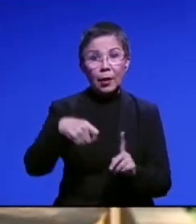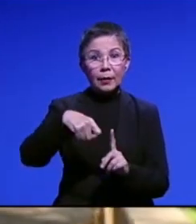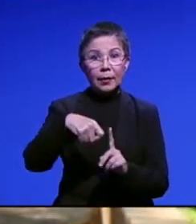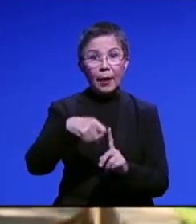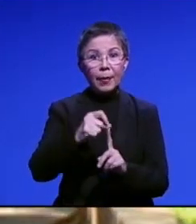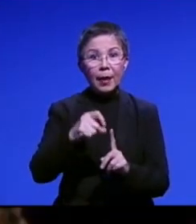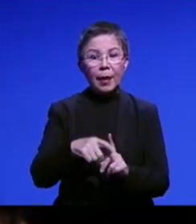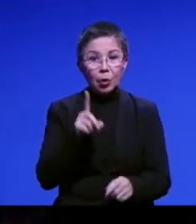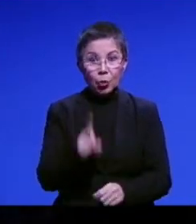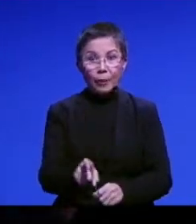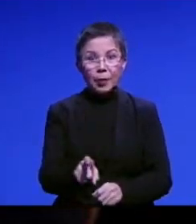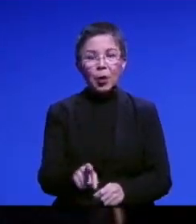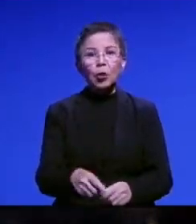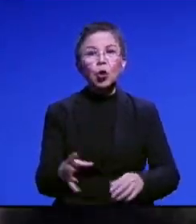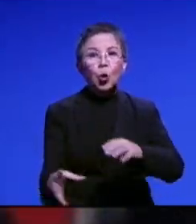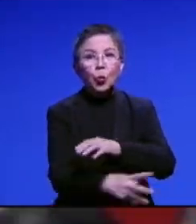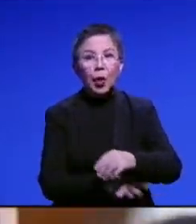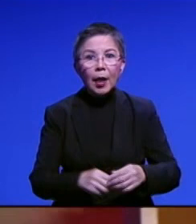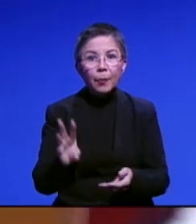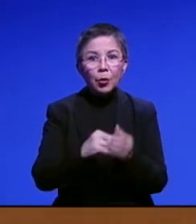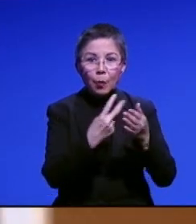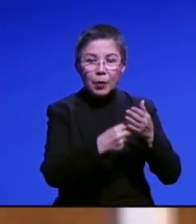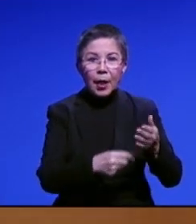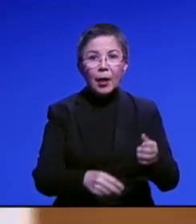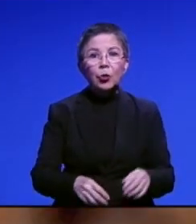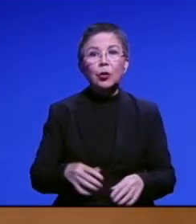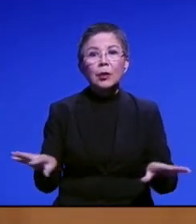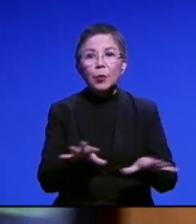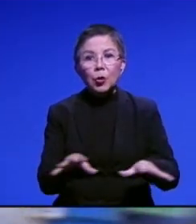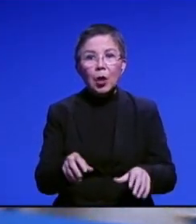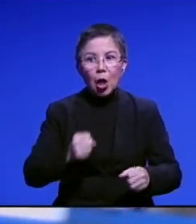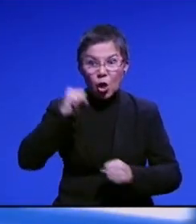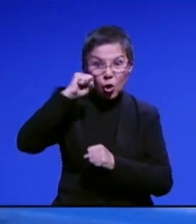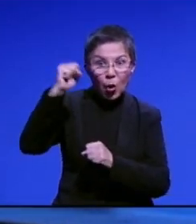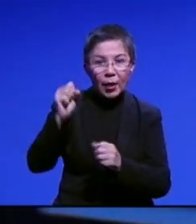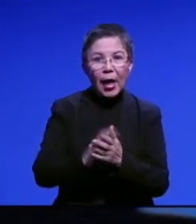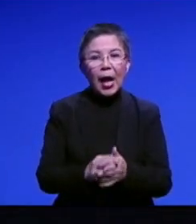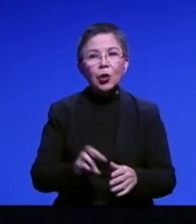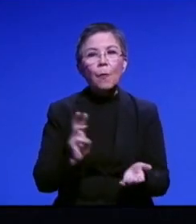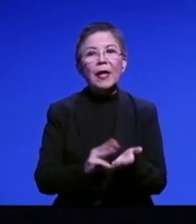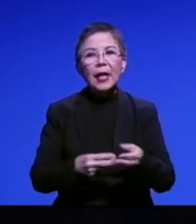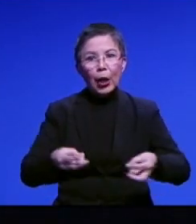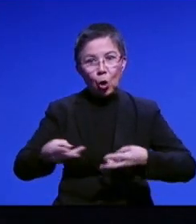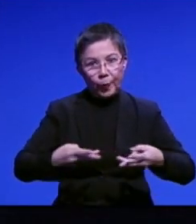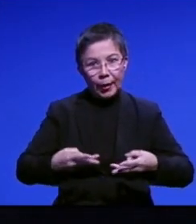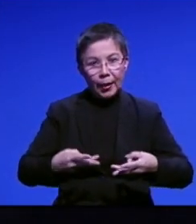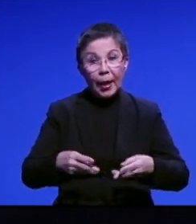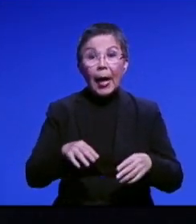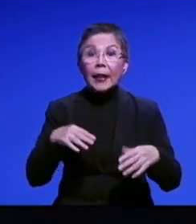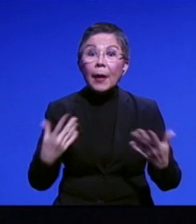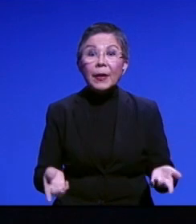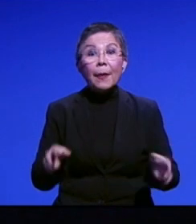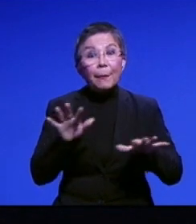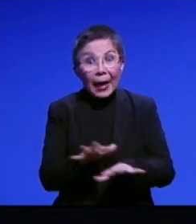mati bisa dijatuhkan untuk koruptor dana penanggulangan bencana, kerusuhan, ataupun krisis ekonomi. Namun dalam